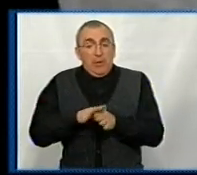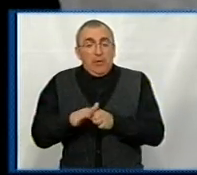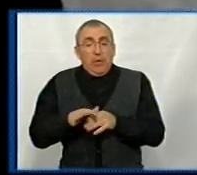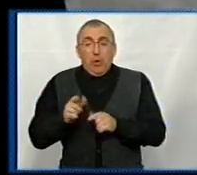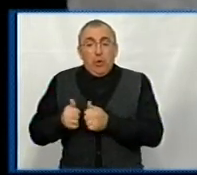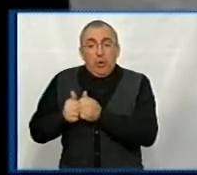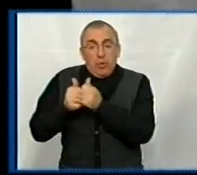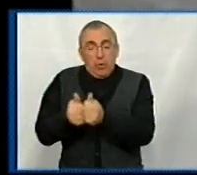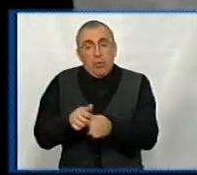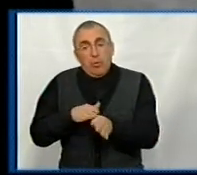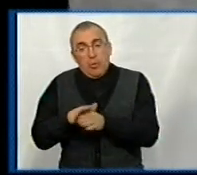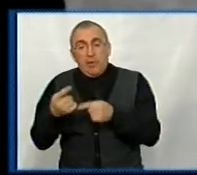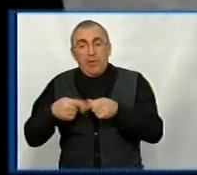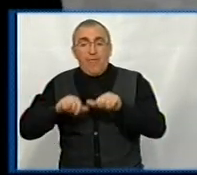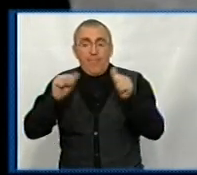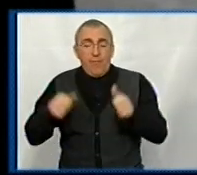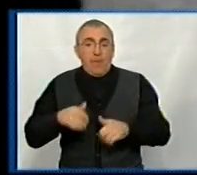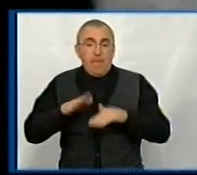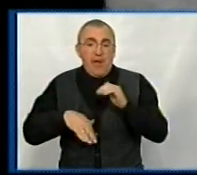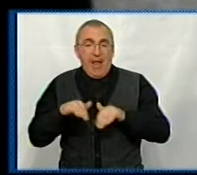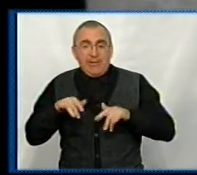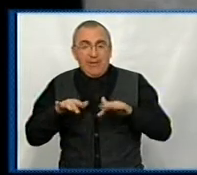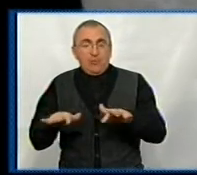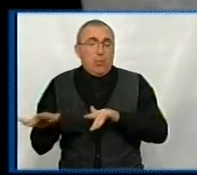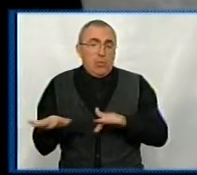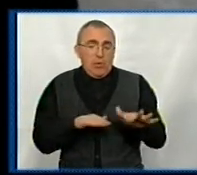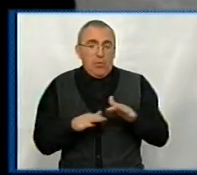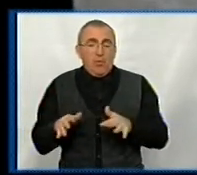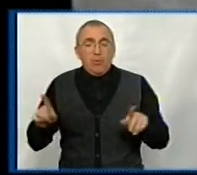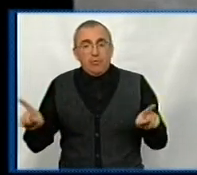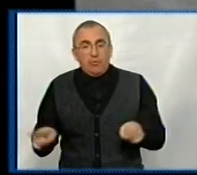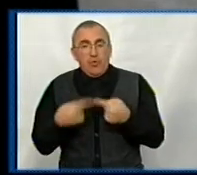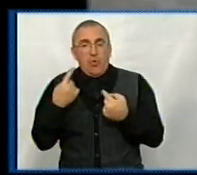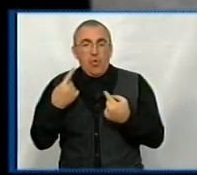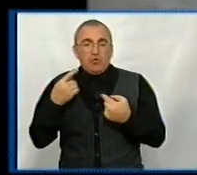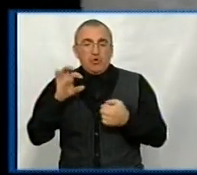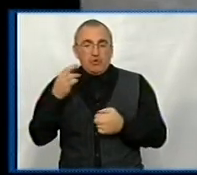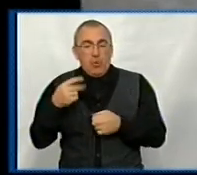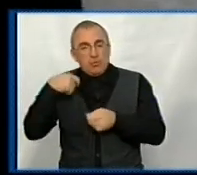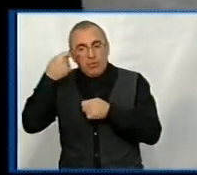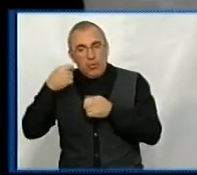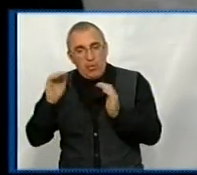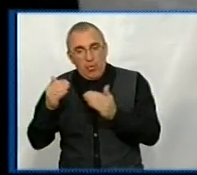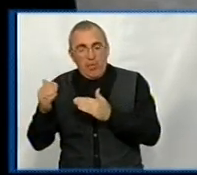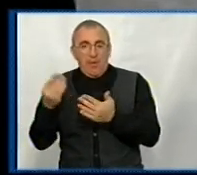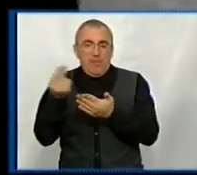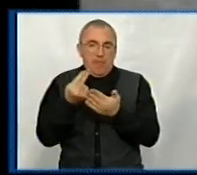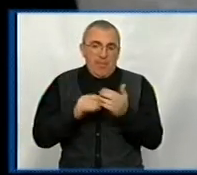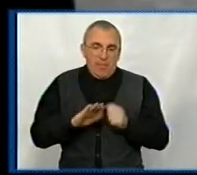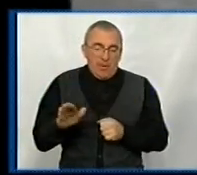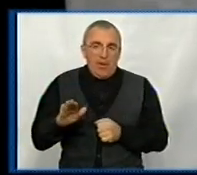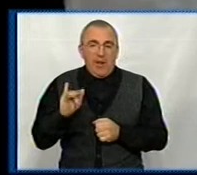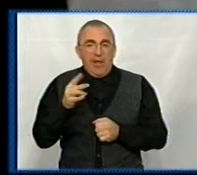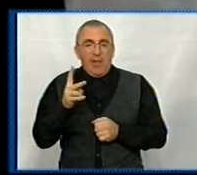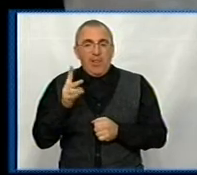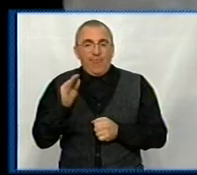супровід впровадження даних форм у практичну діяльність. Це і створення соціальних роликів, онлайн-галереї дитячих малюнків,